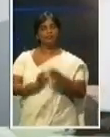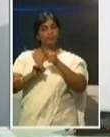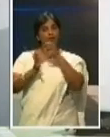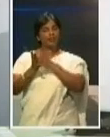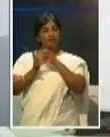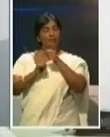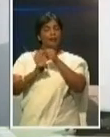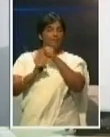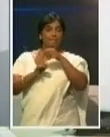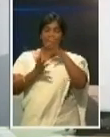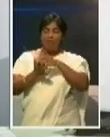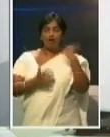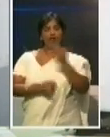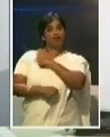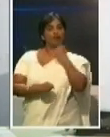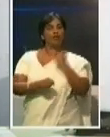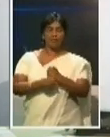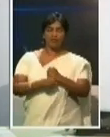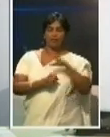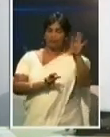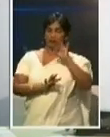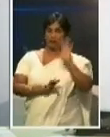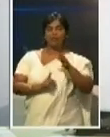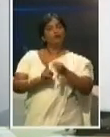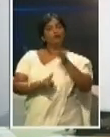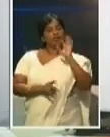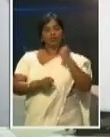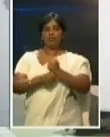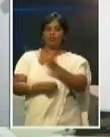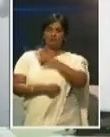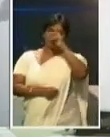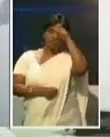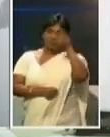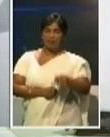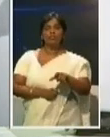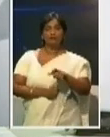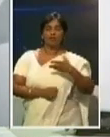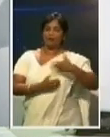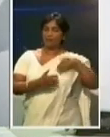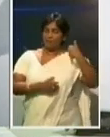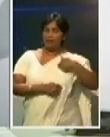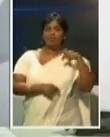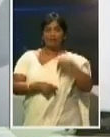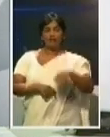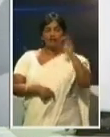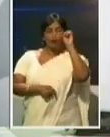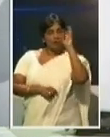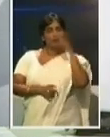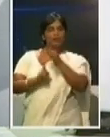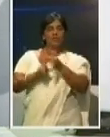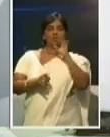පළාත් හයක් සඳහා නව ආණ්ඩුකාරවරුන් අද පත් කරනු ලැබුවා. ඒ ජනාධිපති ගෝඨාභය රාජපක්ෂ මැතිතුමා විසින් ඔවුන් අද